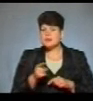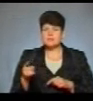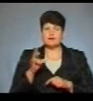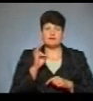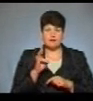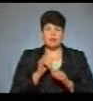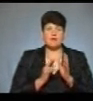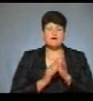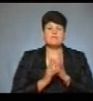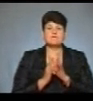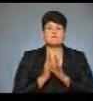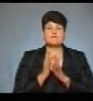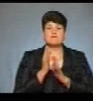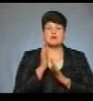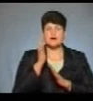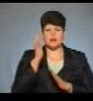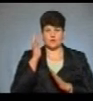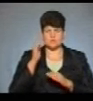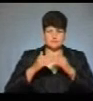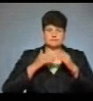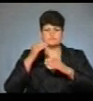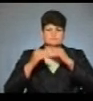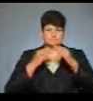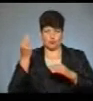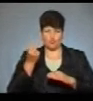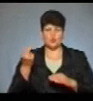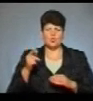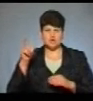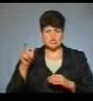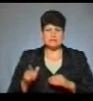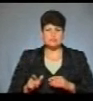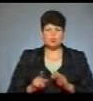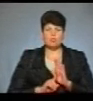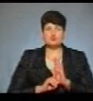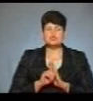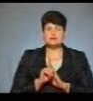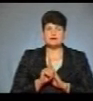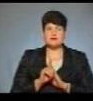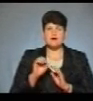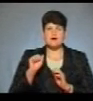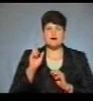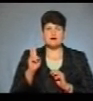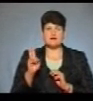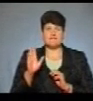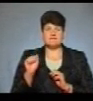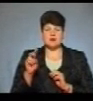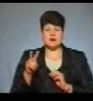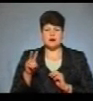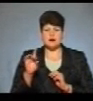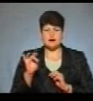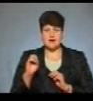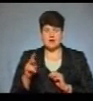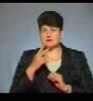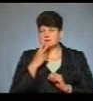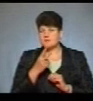Наталка виросла просто в справжню художницю, тому що починала вона з акварелей. І зараз ми бачимо